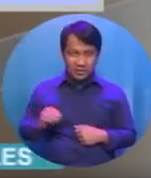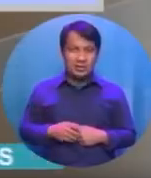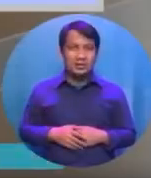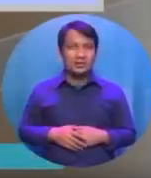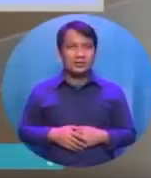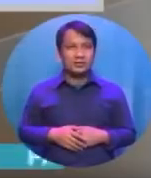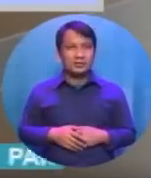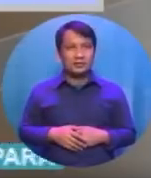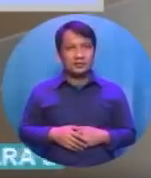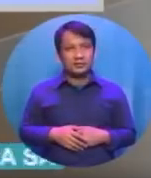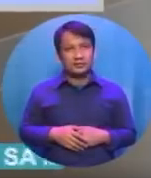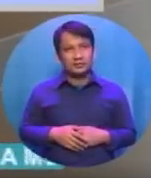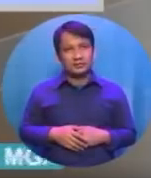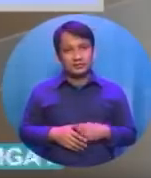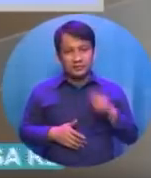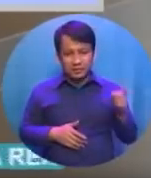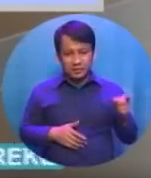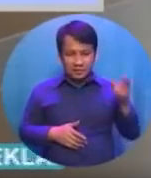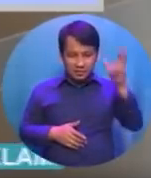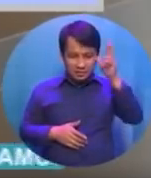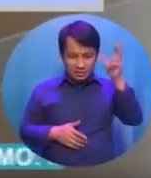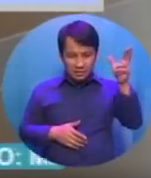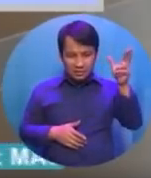99.9999999% si Rene